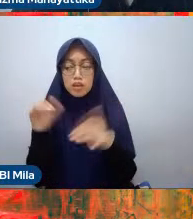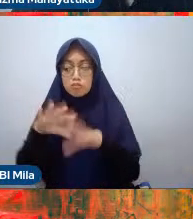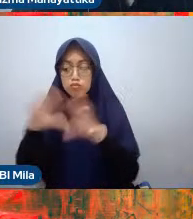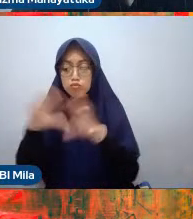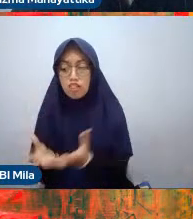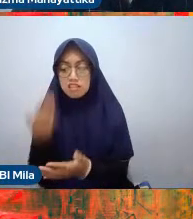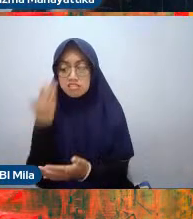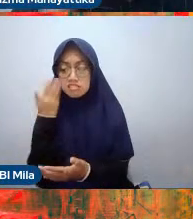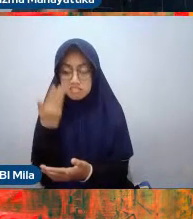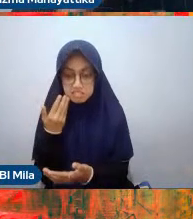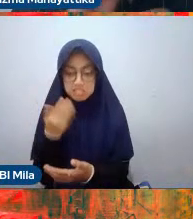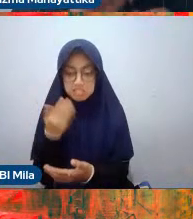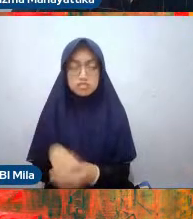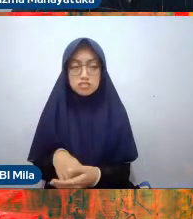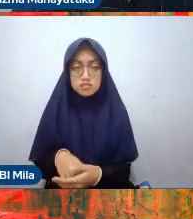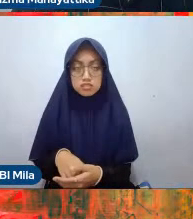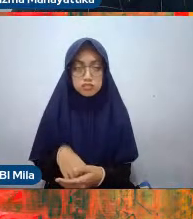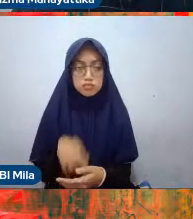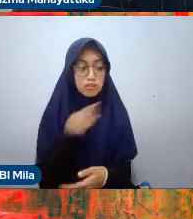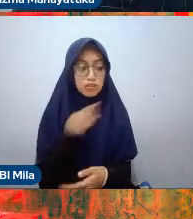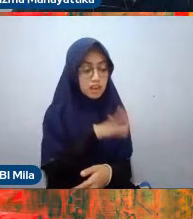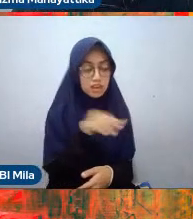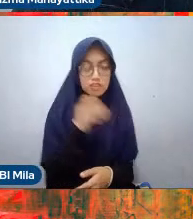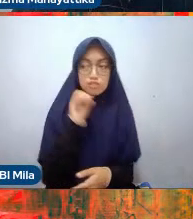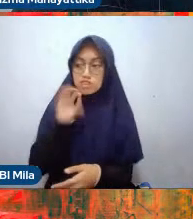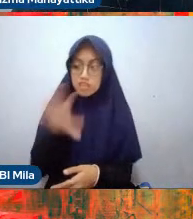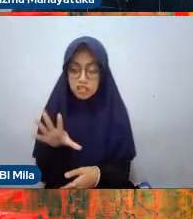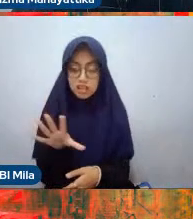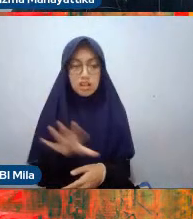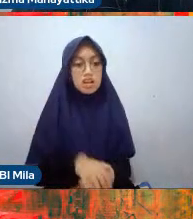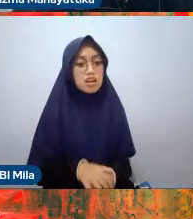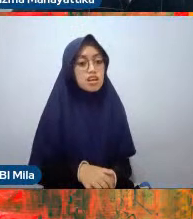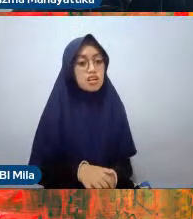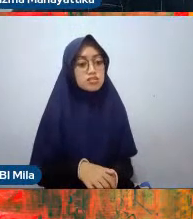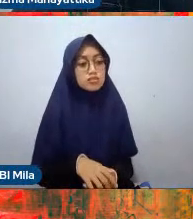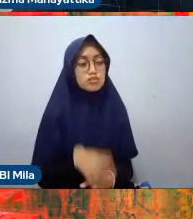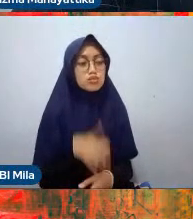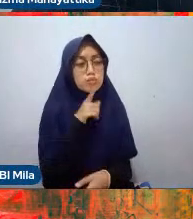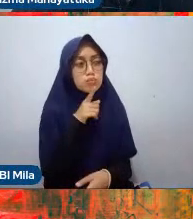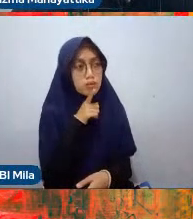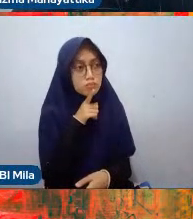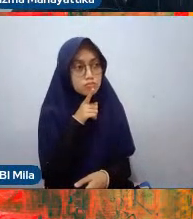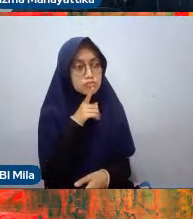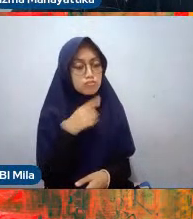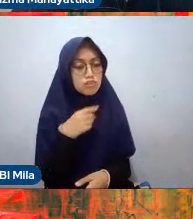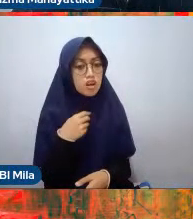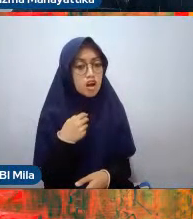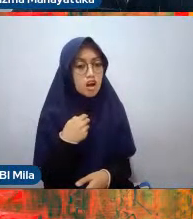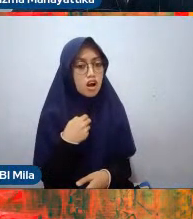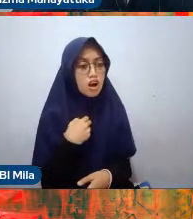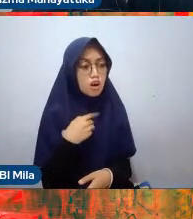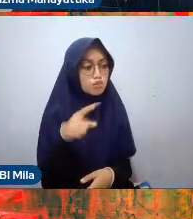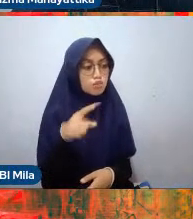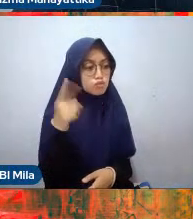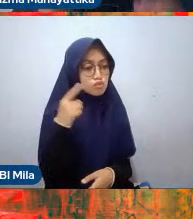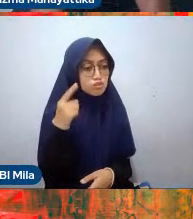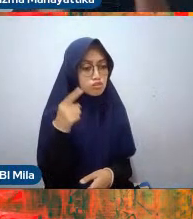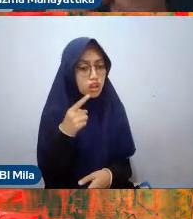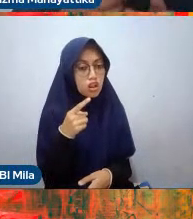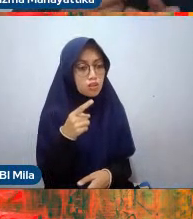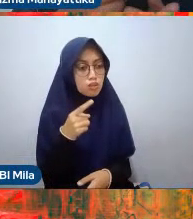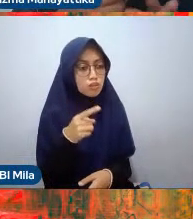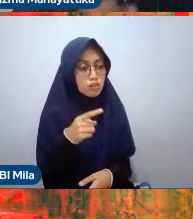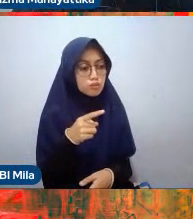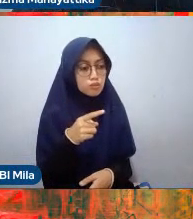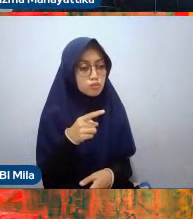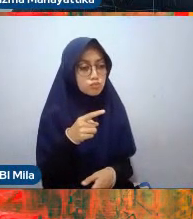main bola? Baru senang kita, iya Kak Isma, aku kalau main bola selalu jadi cadangan, gak pernah main. Nah,